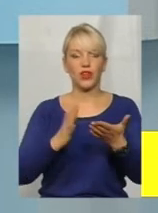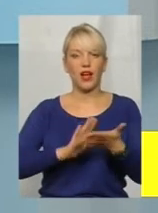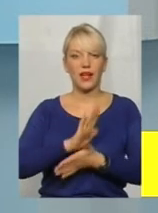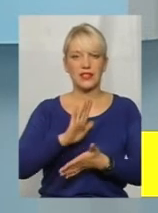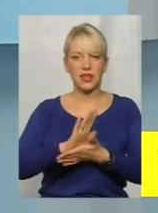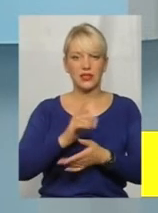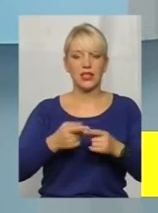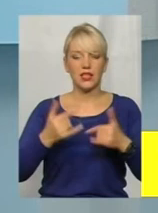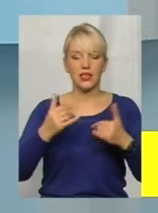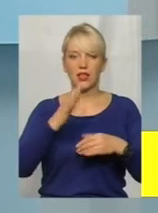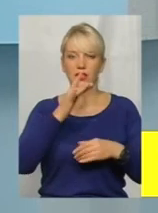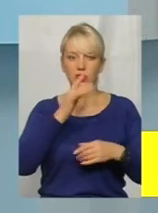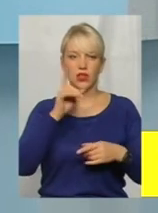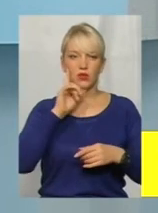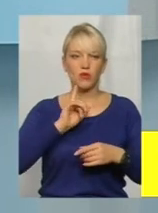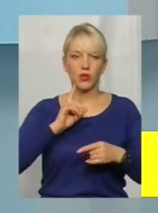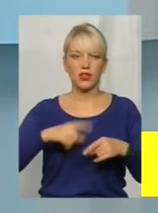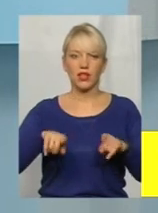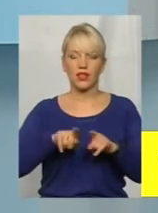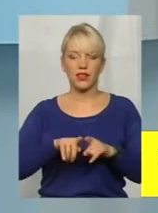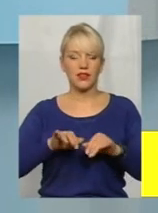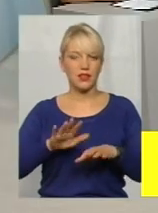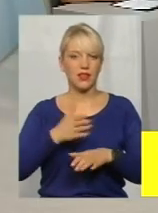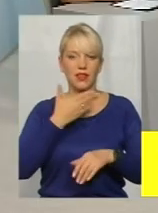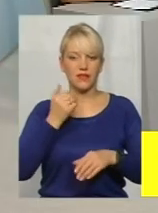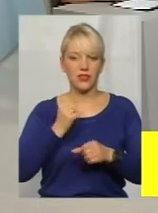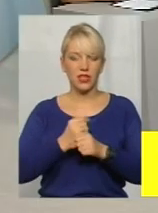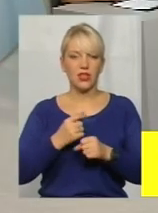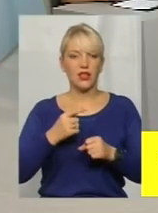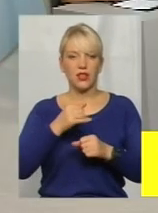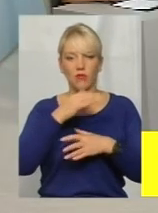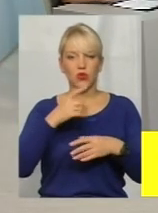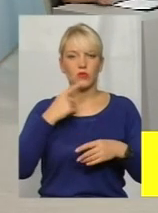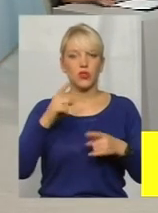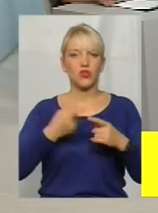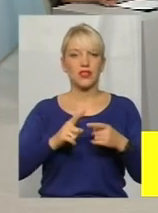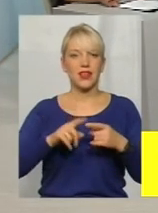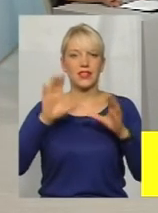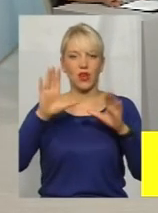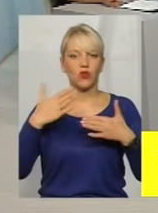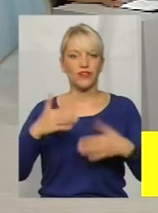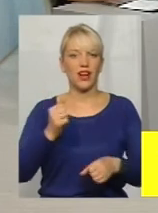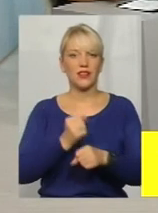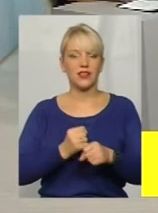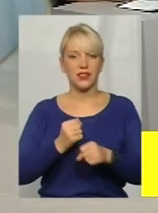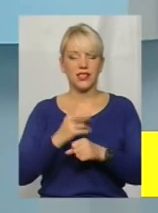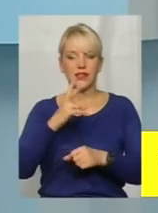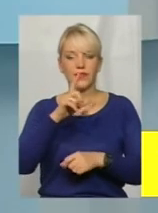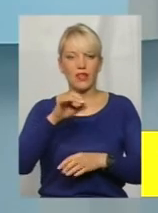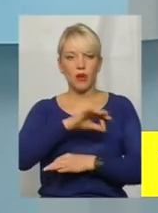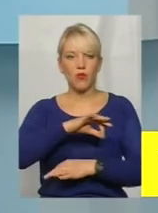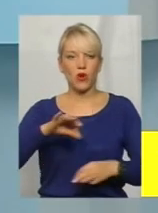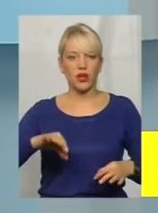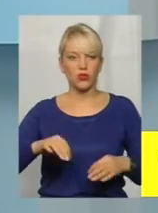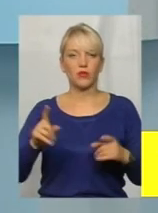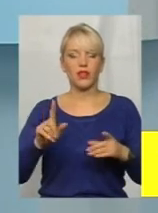даний час поки що не такі дії, не вчинені, ми не можемо говорити, що даний закон вже діє. За проектом, чи верніше, за